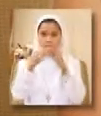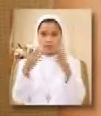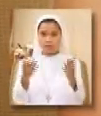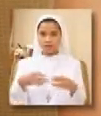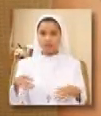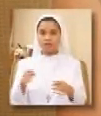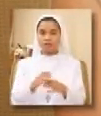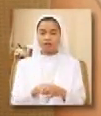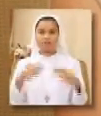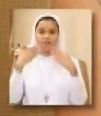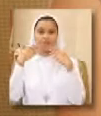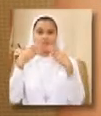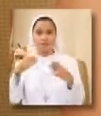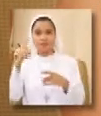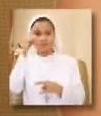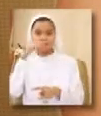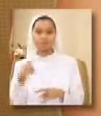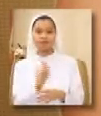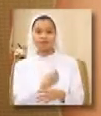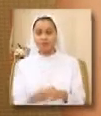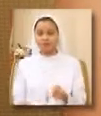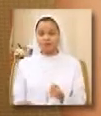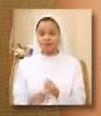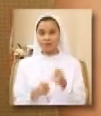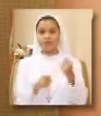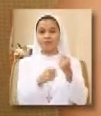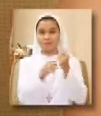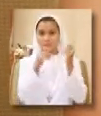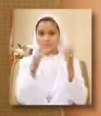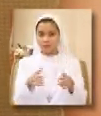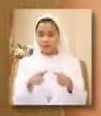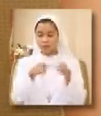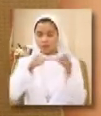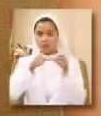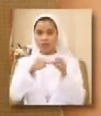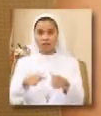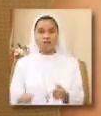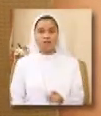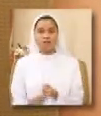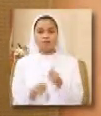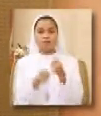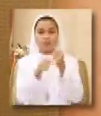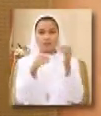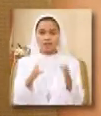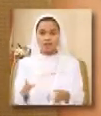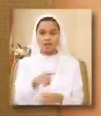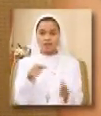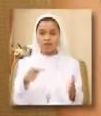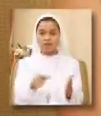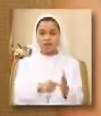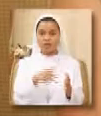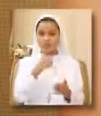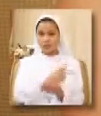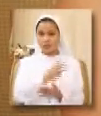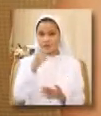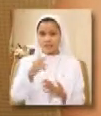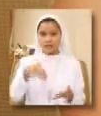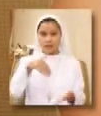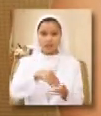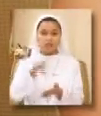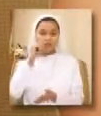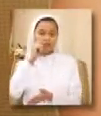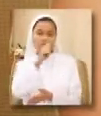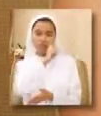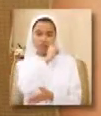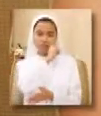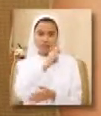padagos nagsusuporta sa programang ini. Liwat, ako po si Tess Banyares Delphine. Diyos mabalos kan sa